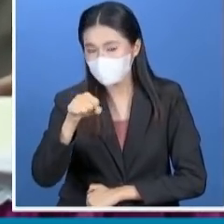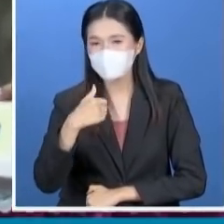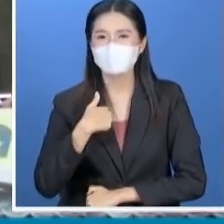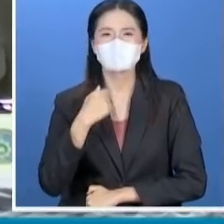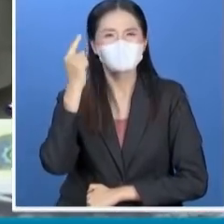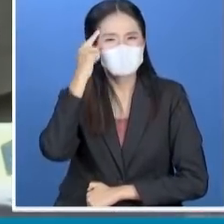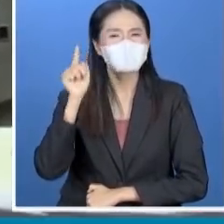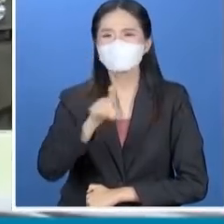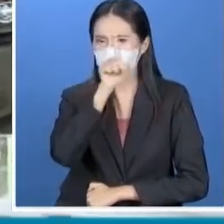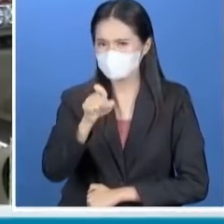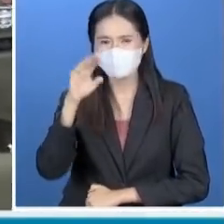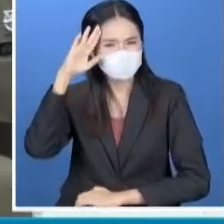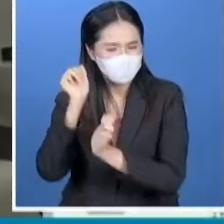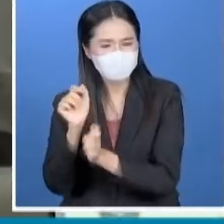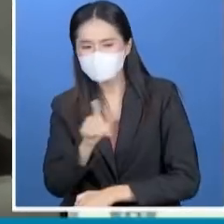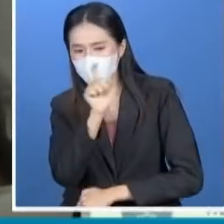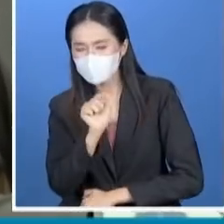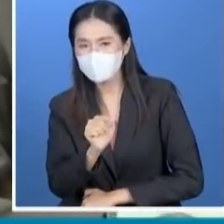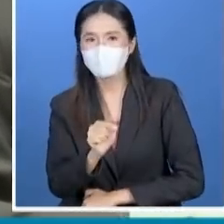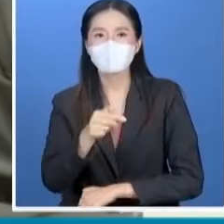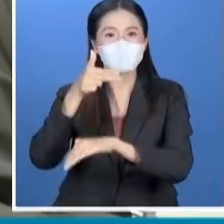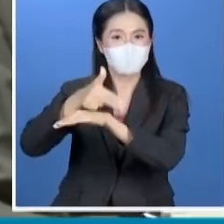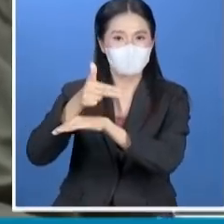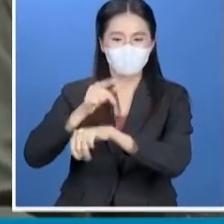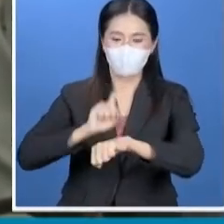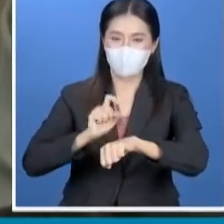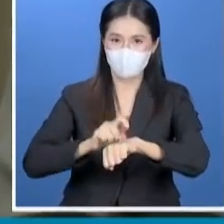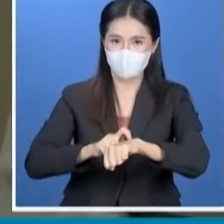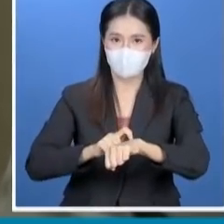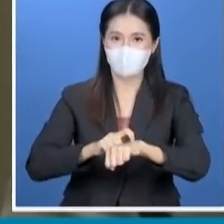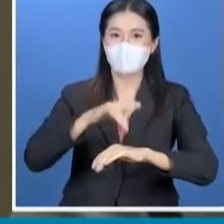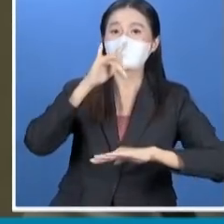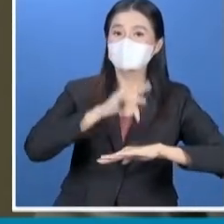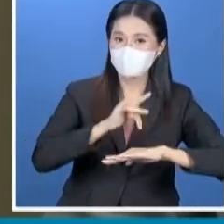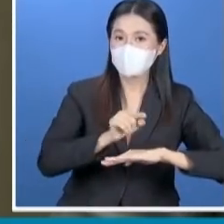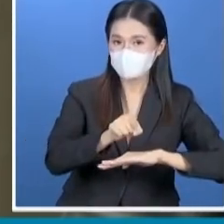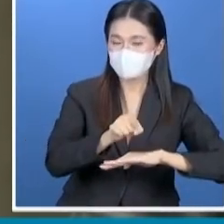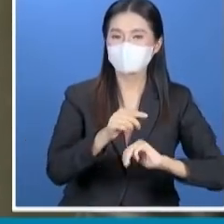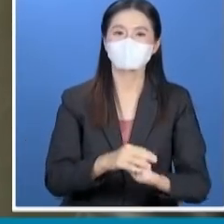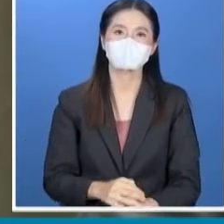พนักงานสอบสวนสันนิษฐานได้นะครับจากข้อมูลภาพวงจรปิดเวลาและ GPS นะครับ